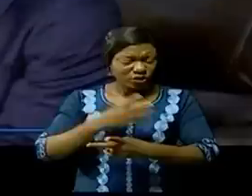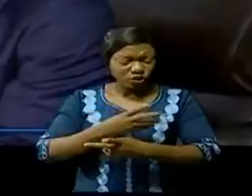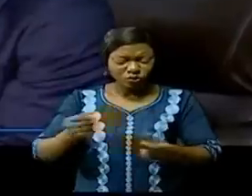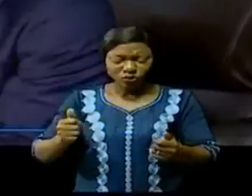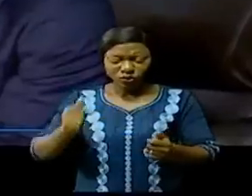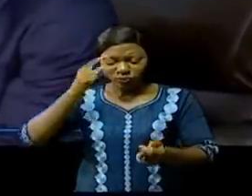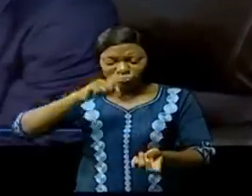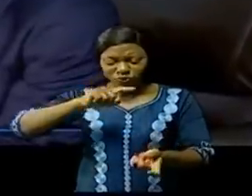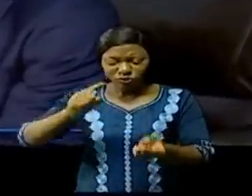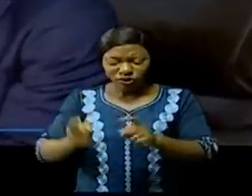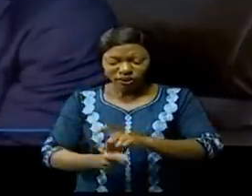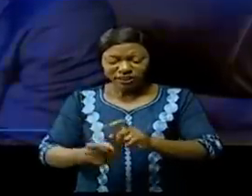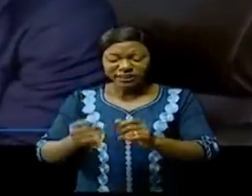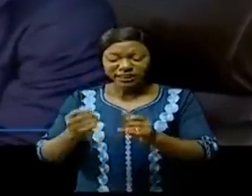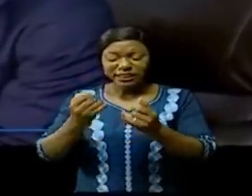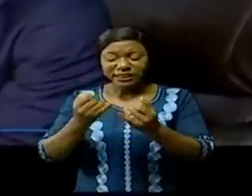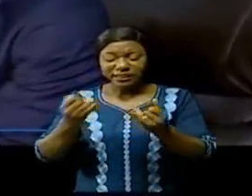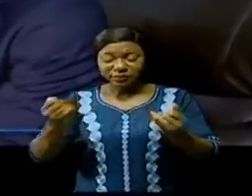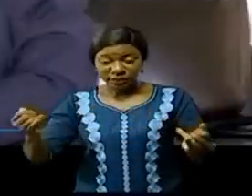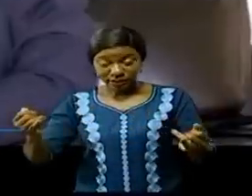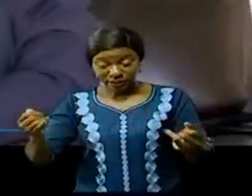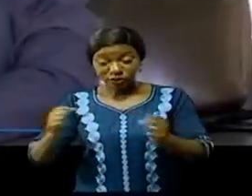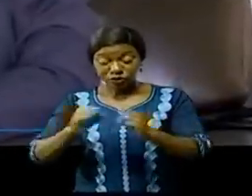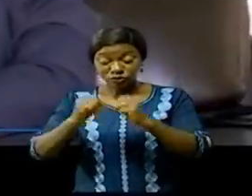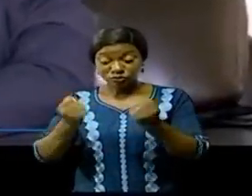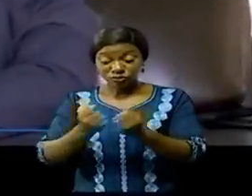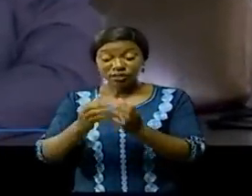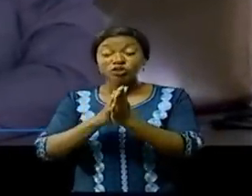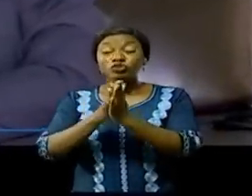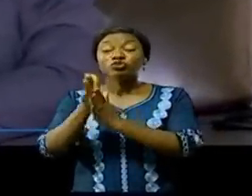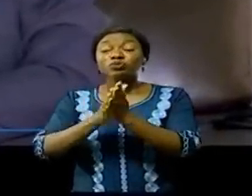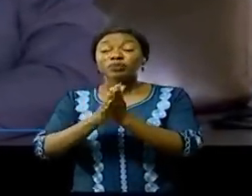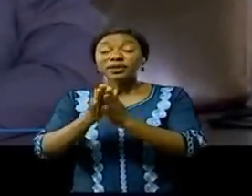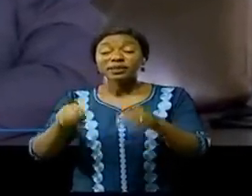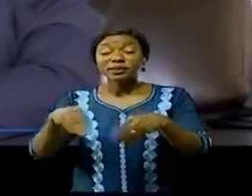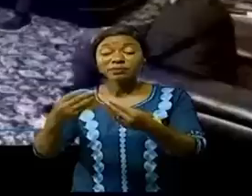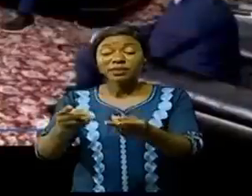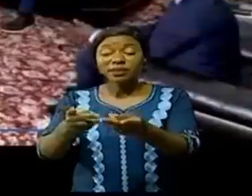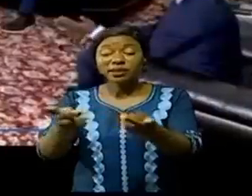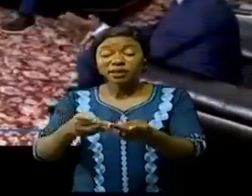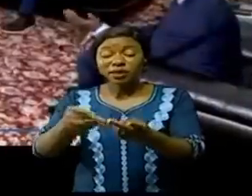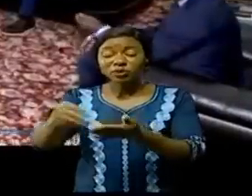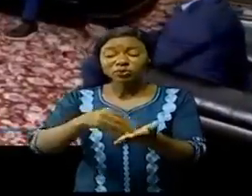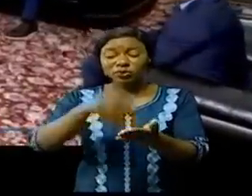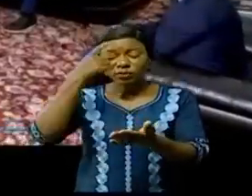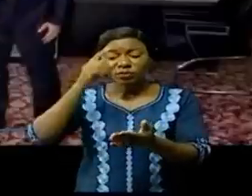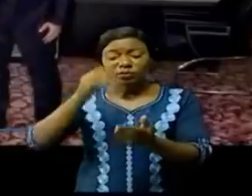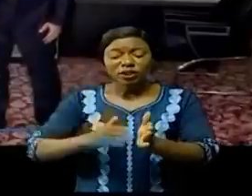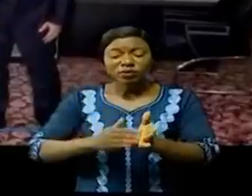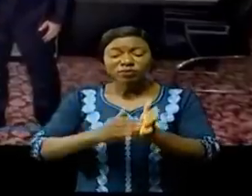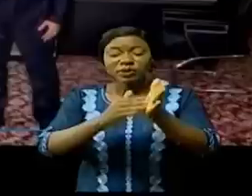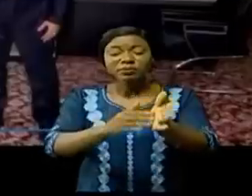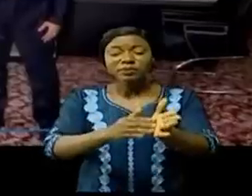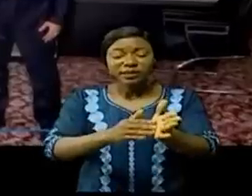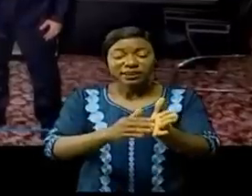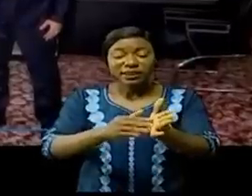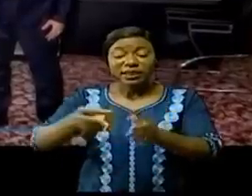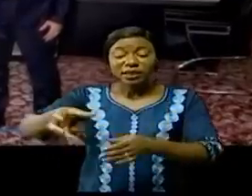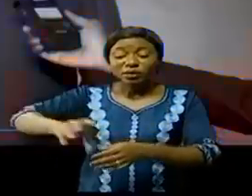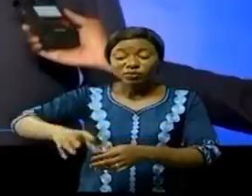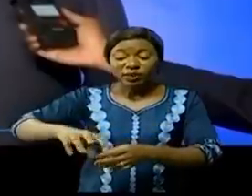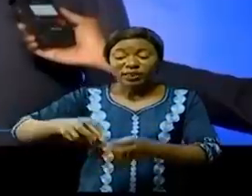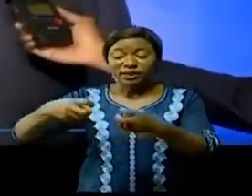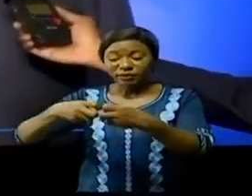transition numérique que cette entreprise souhaite de mettre à contribution dans l'accompagnement de la SNEL et de la Régie des